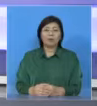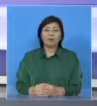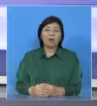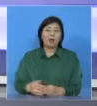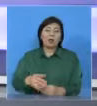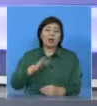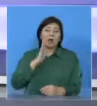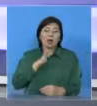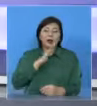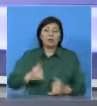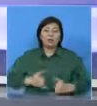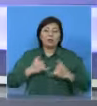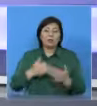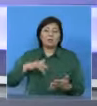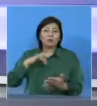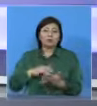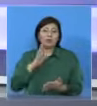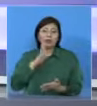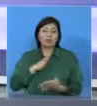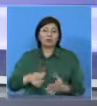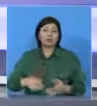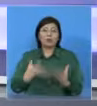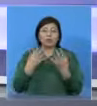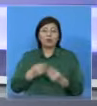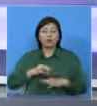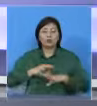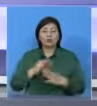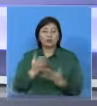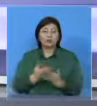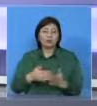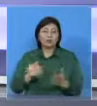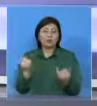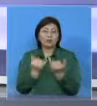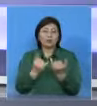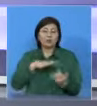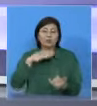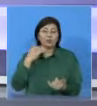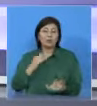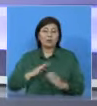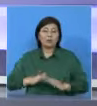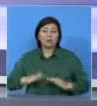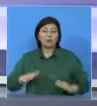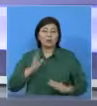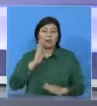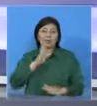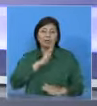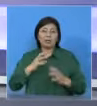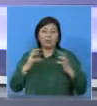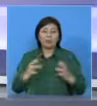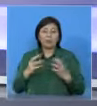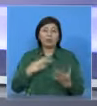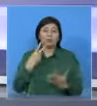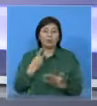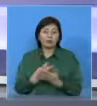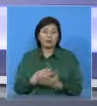Анаға тағзым орталығында аналар күні атап өтілді. Шараға шақырылған қонақтардың қатарында бірнеше құрсақ көтерген аналар, талайға қамқорлық көрсеткен